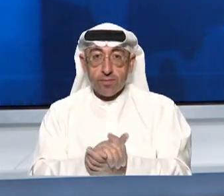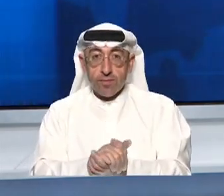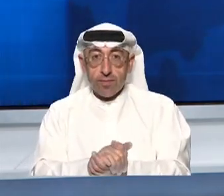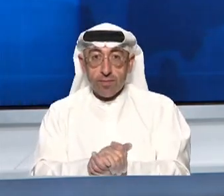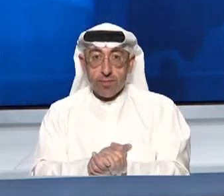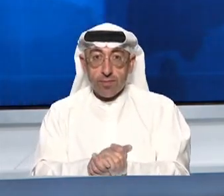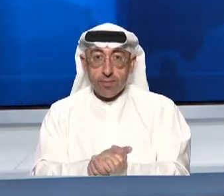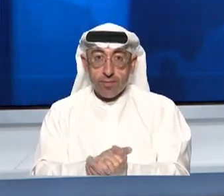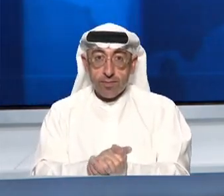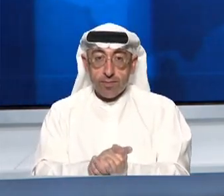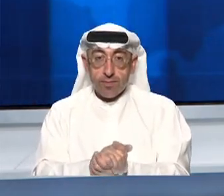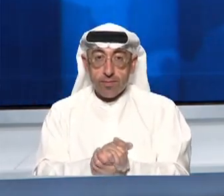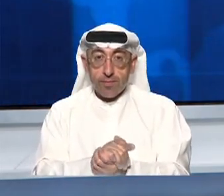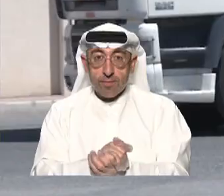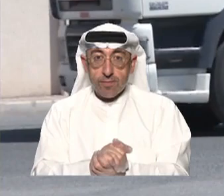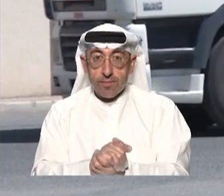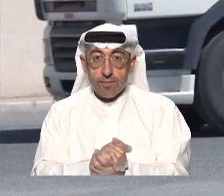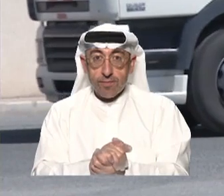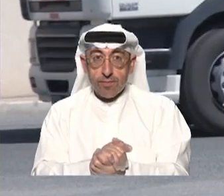التقرير.